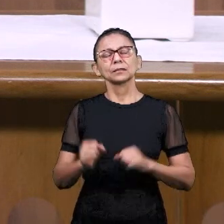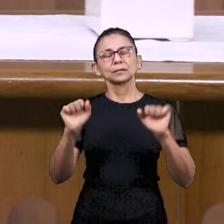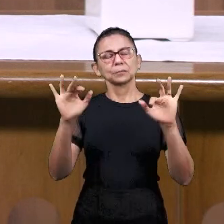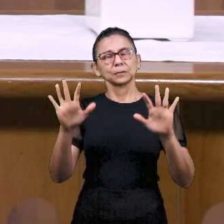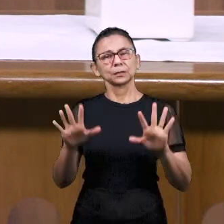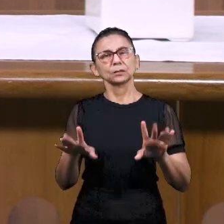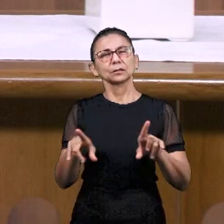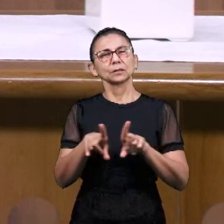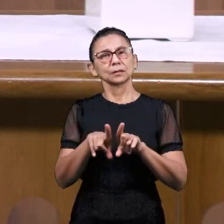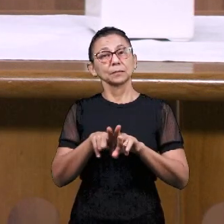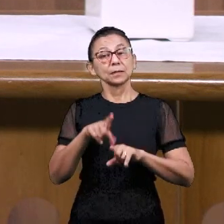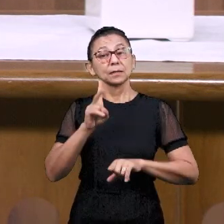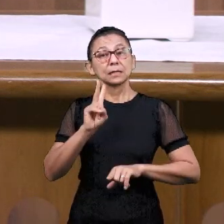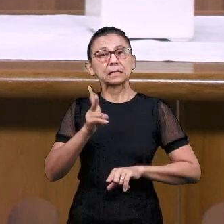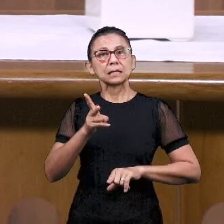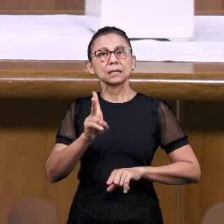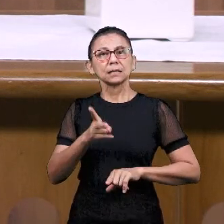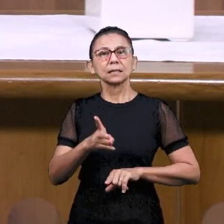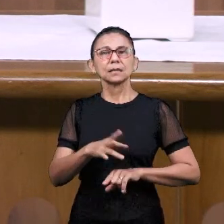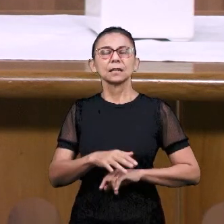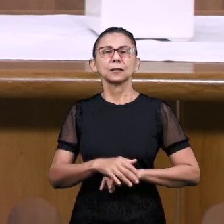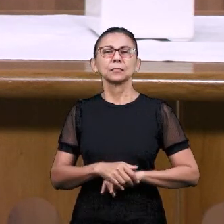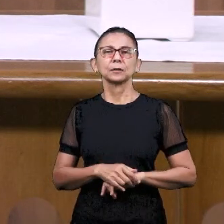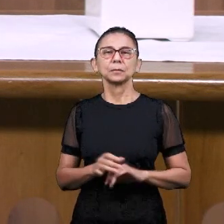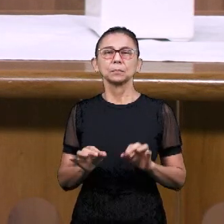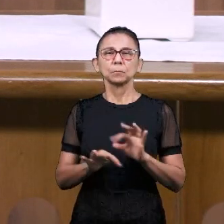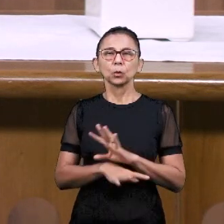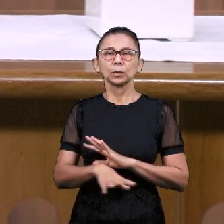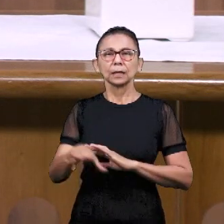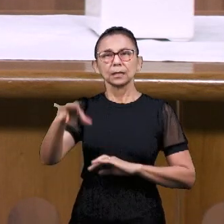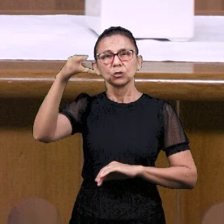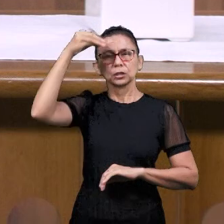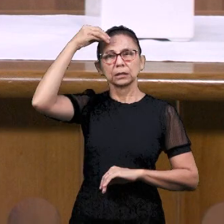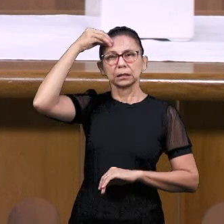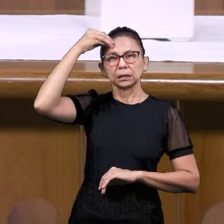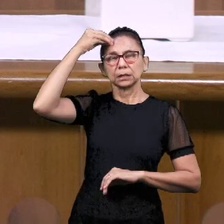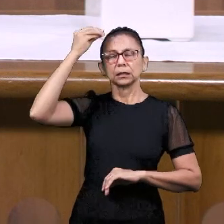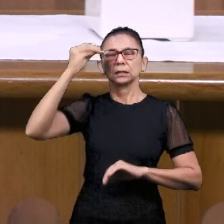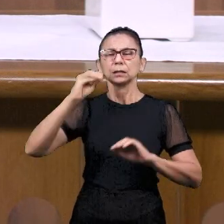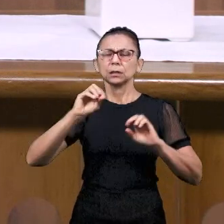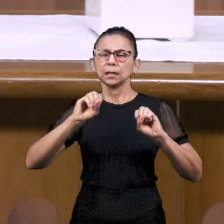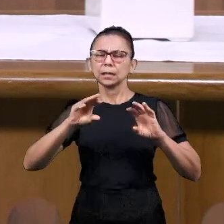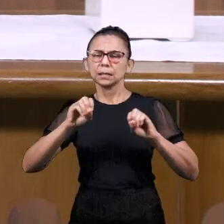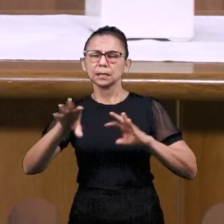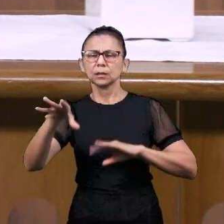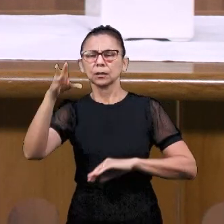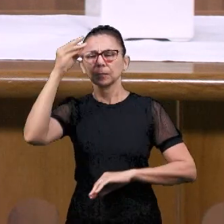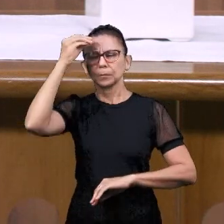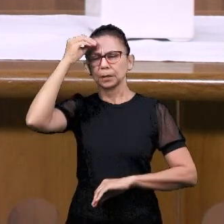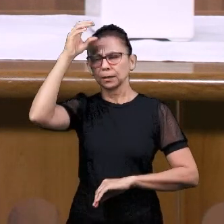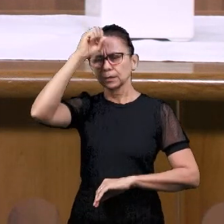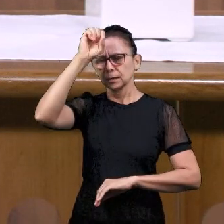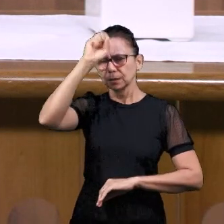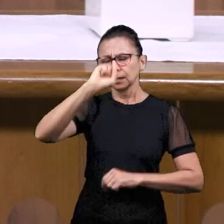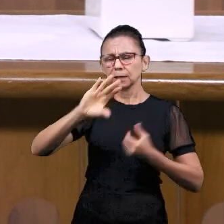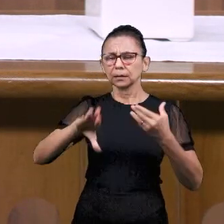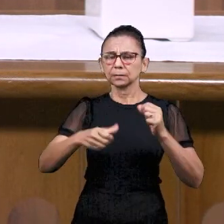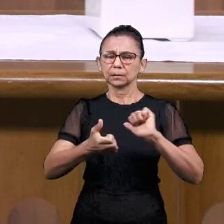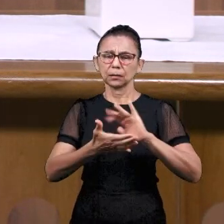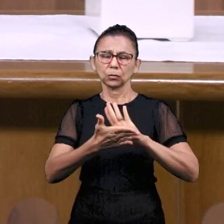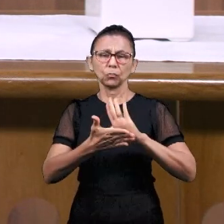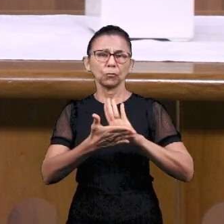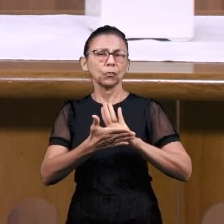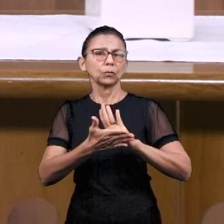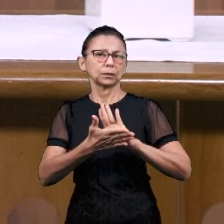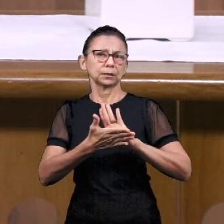prêts pour assimiler l'enseignement et comprendre ta parole. Chanter des louanges, nous prions à toi aussi en faveur